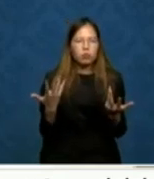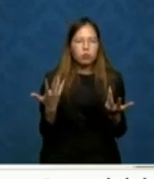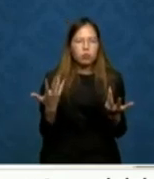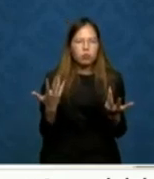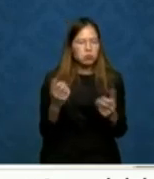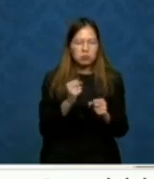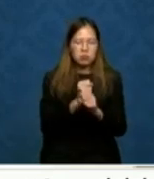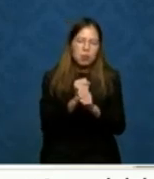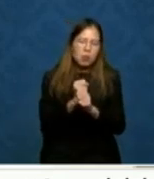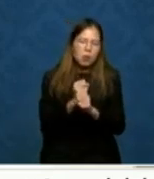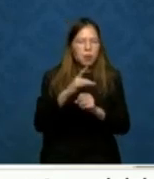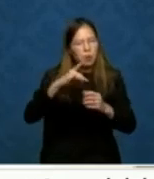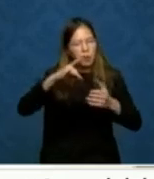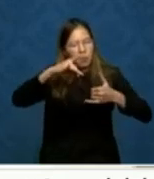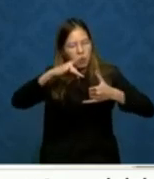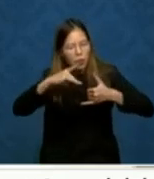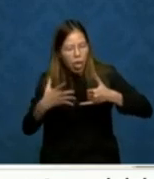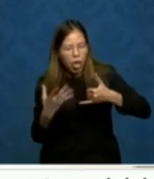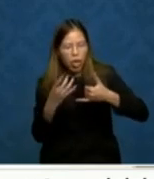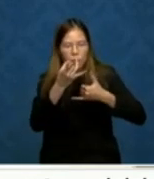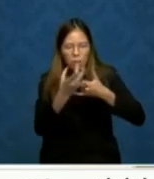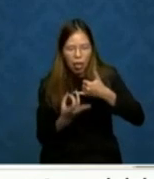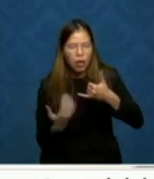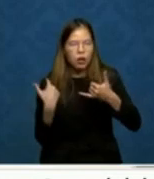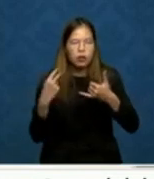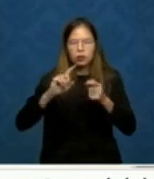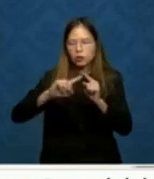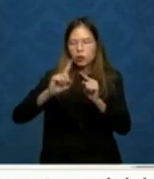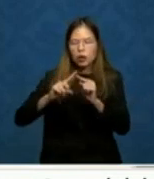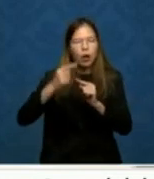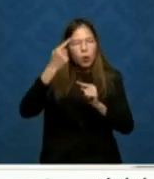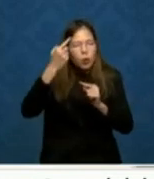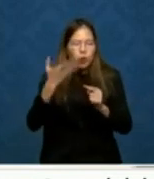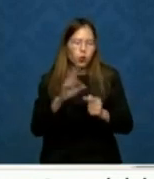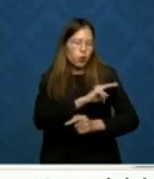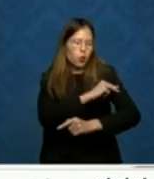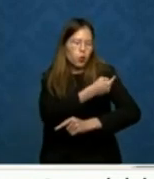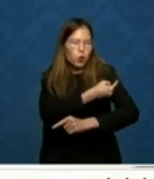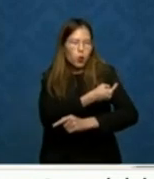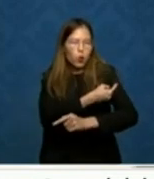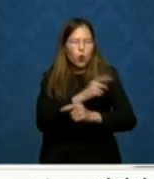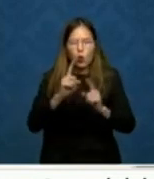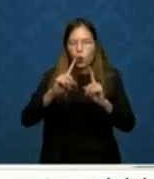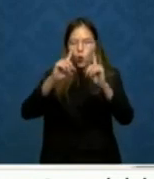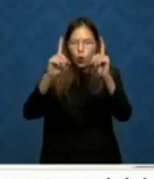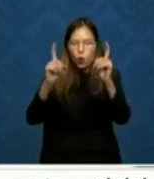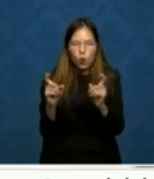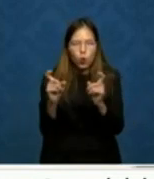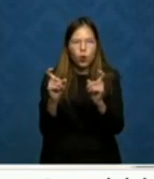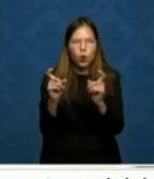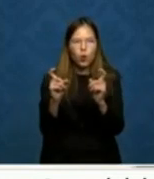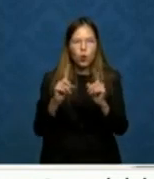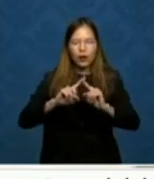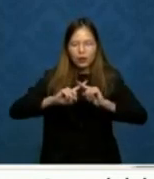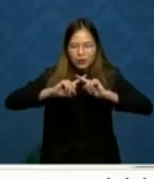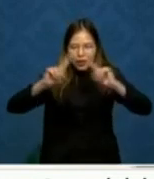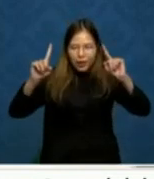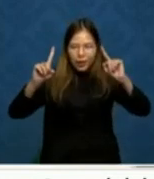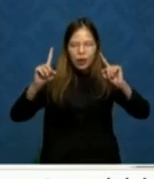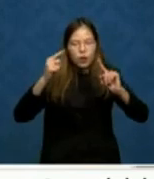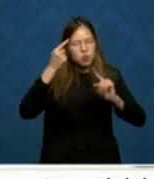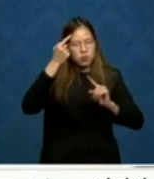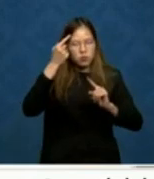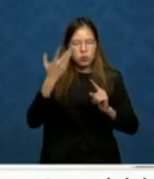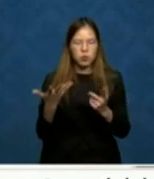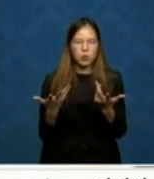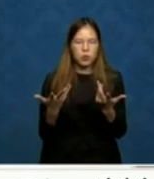ไม่ได้มีบาดแผลจากการถูกกระทําที่พิสูจน์ได้ในทางการแพทย์แต่ใส่วงเล็บตัวโตๆนะครับแต่มิได้หมาย